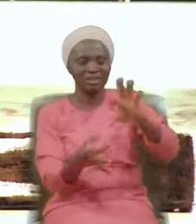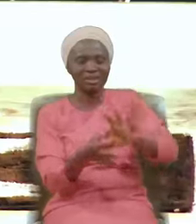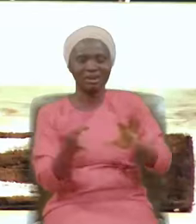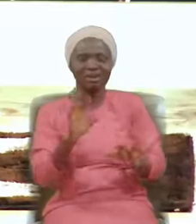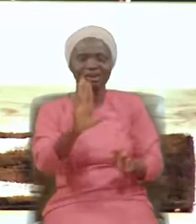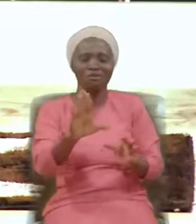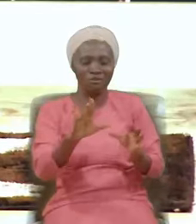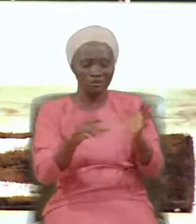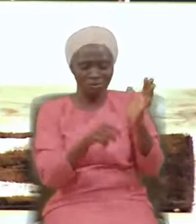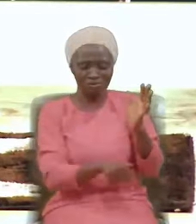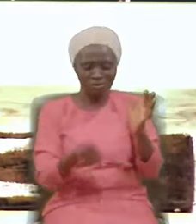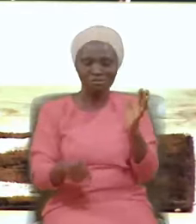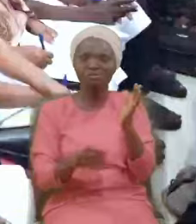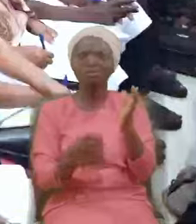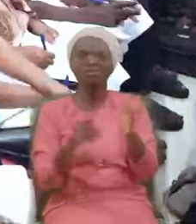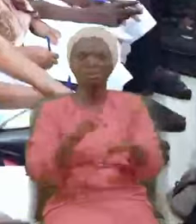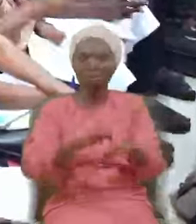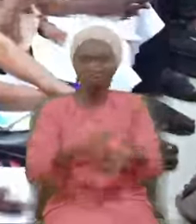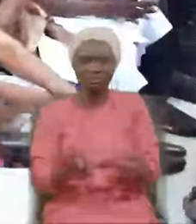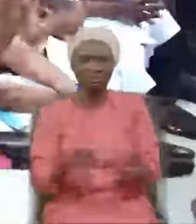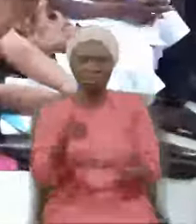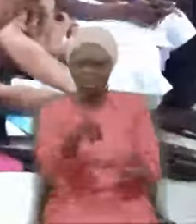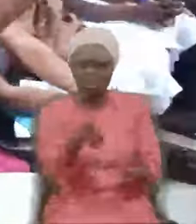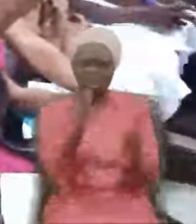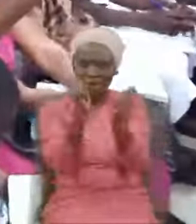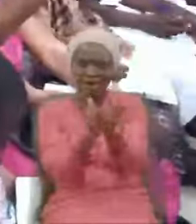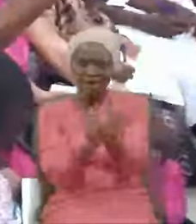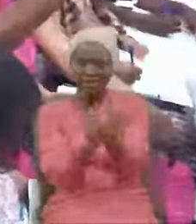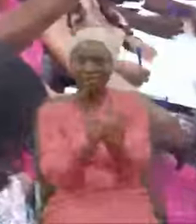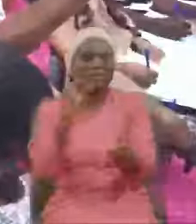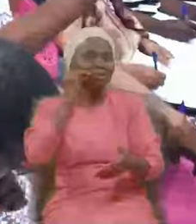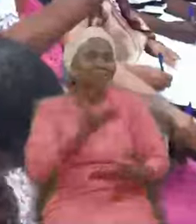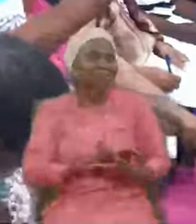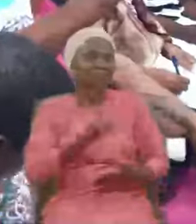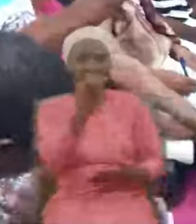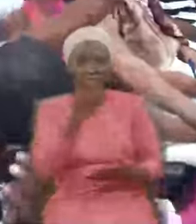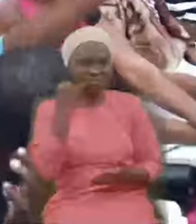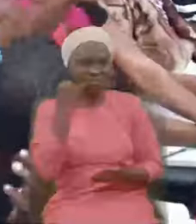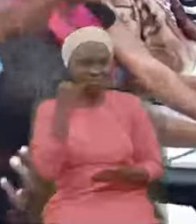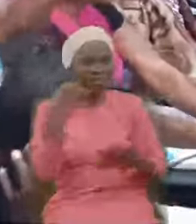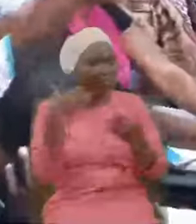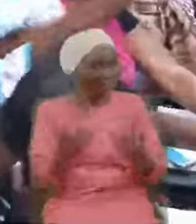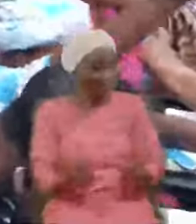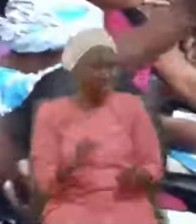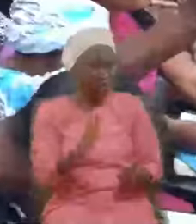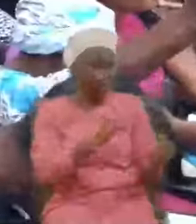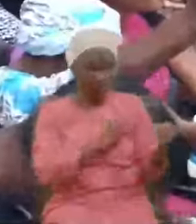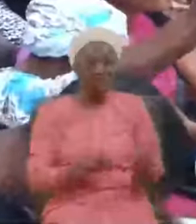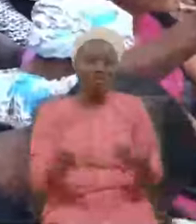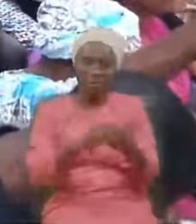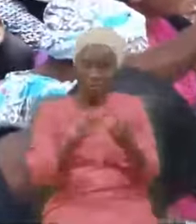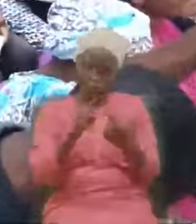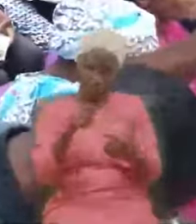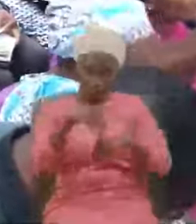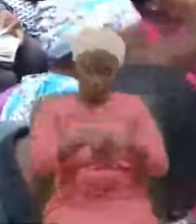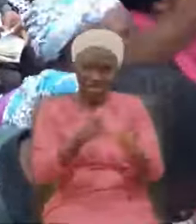captive fille de Sion. Vous allez vous lever ce soir, votre force reviendra à vous ce soir.